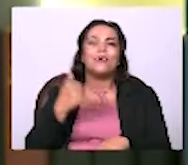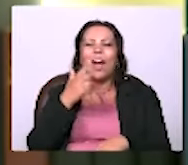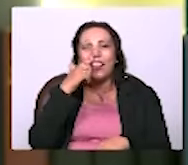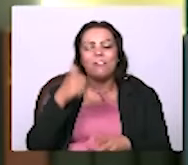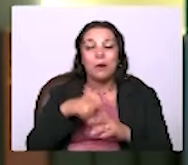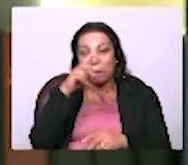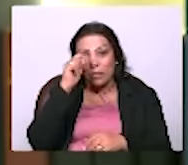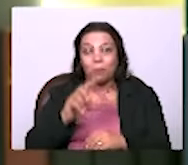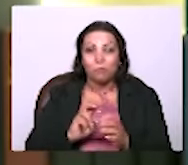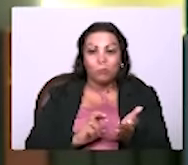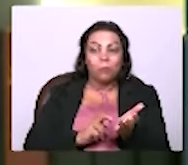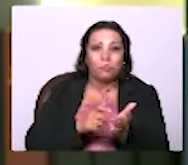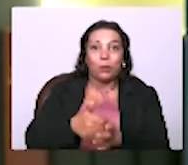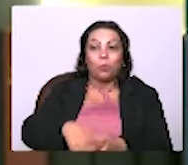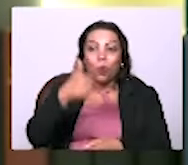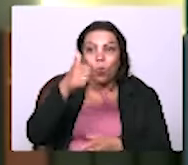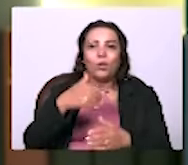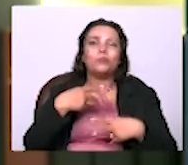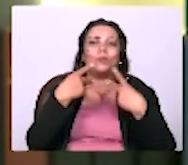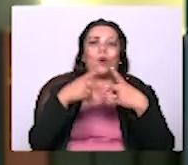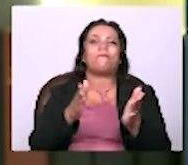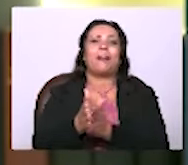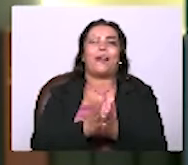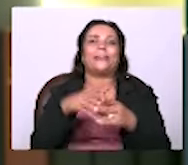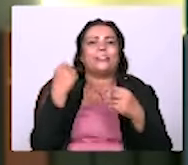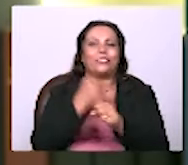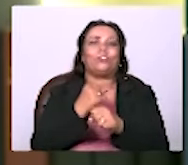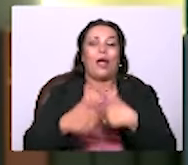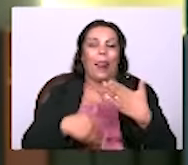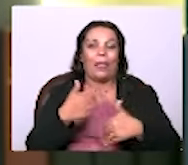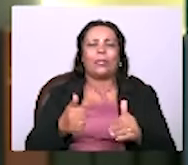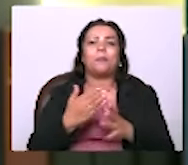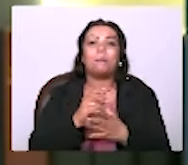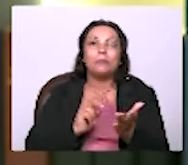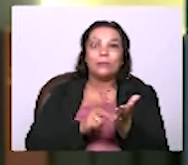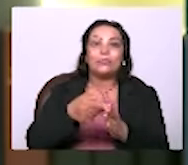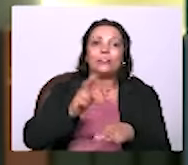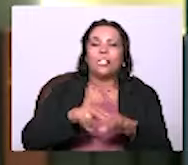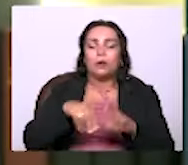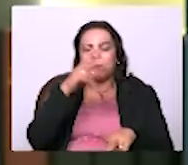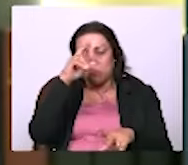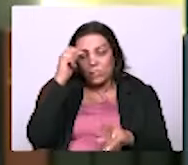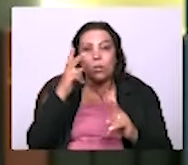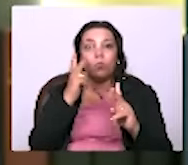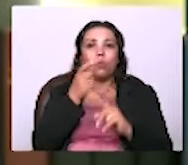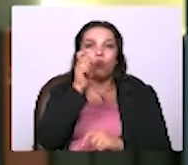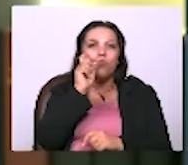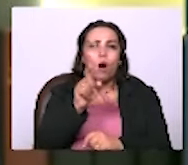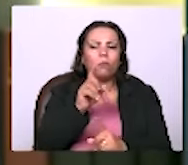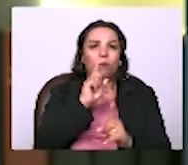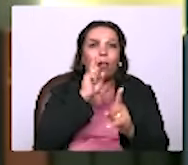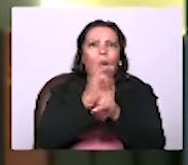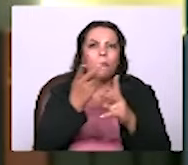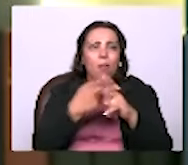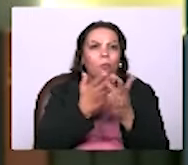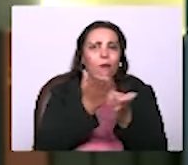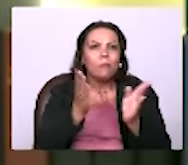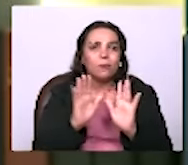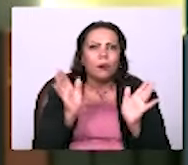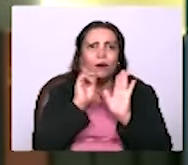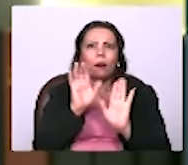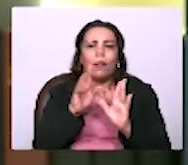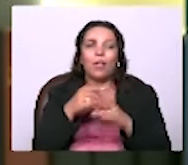اي خطوه نشجعه فيشعر ان هو يقدر ياخد خطوه اخرى زي واحد بيخاف يوجه الناس لاول مره نخليه وجه